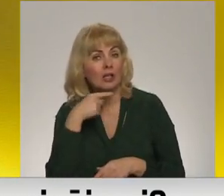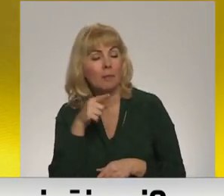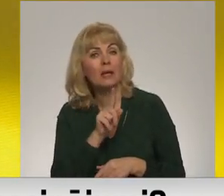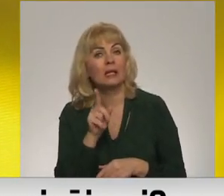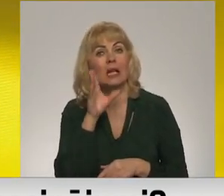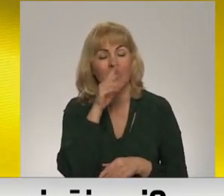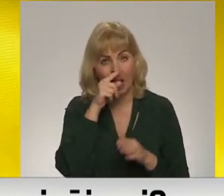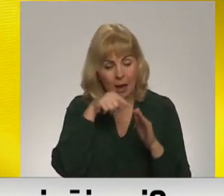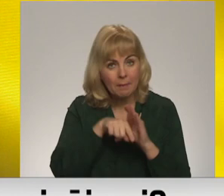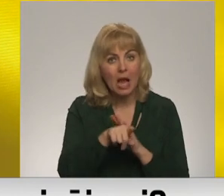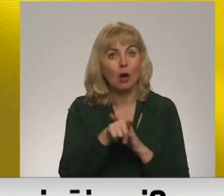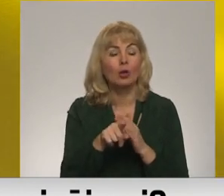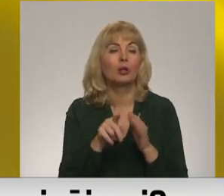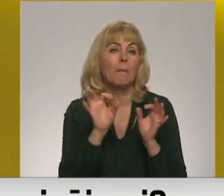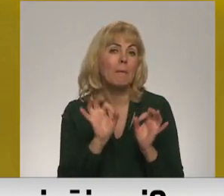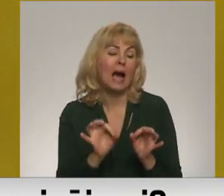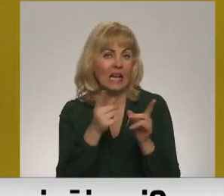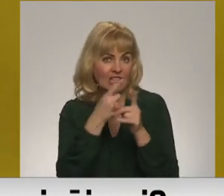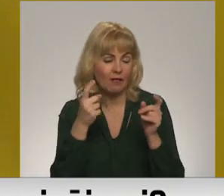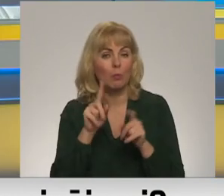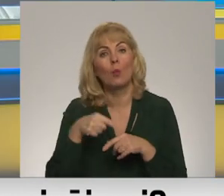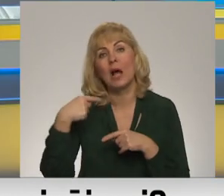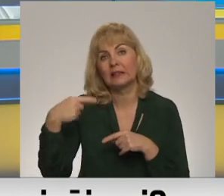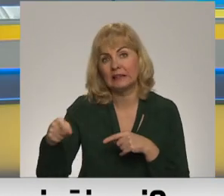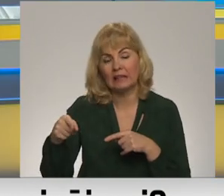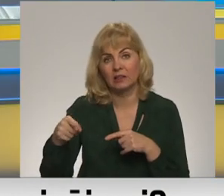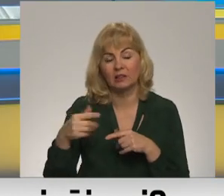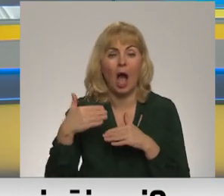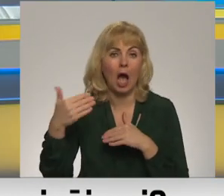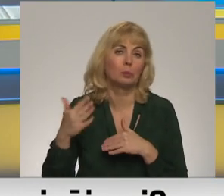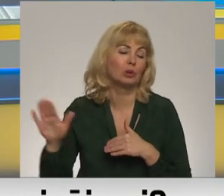iespēja piekļūt šai objektīvai informācijai no ārpasaules?